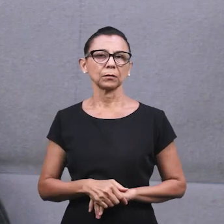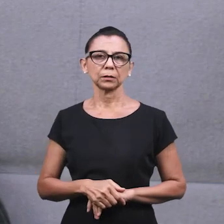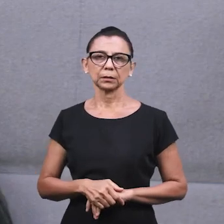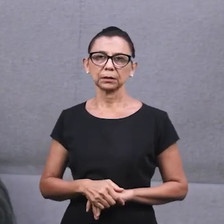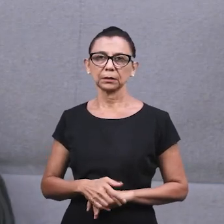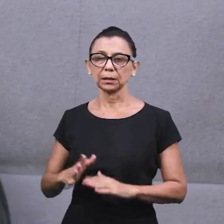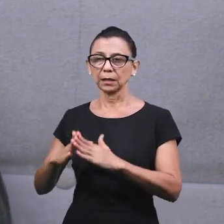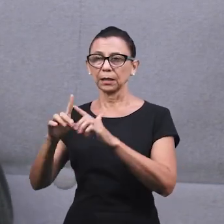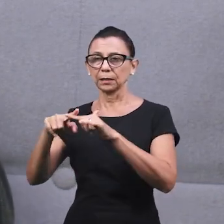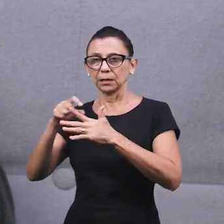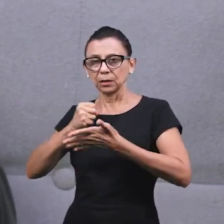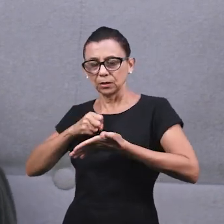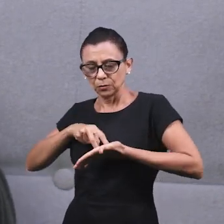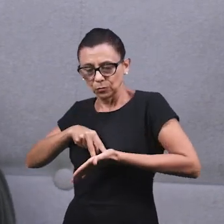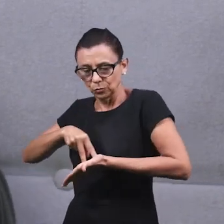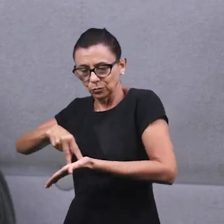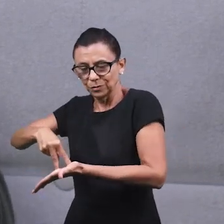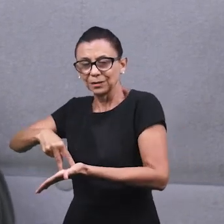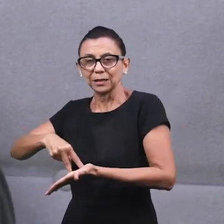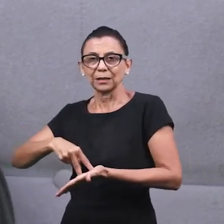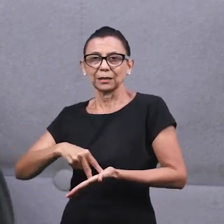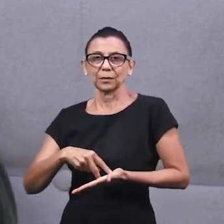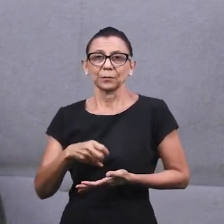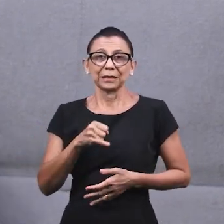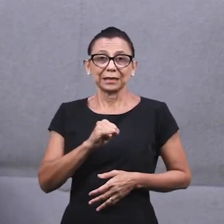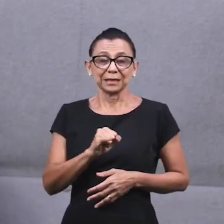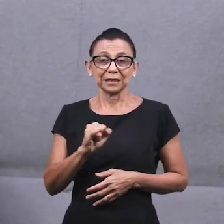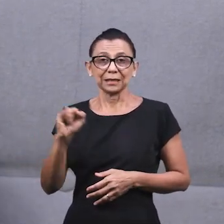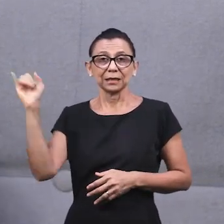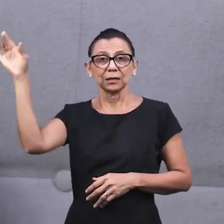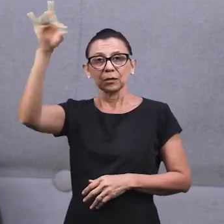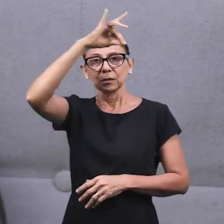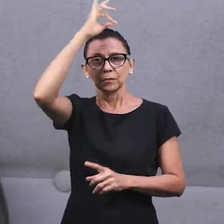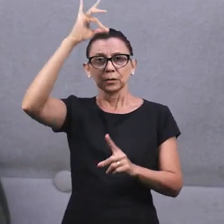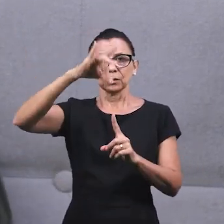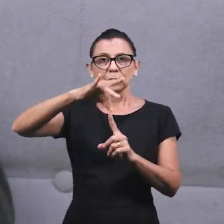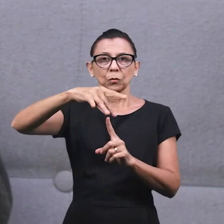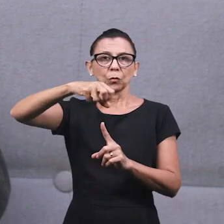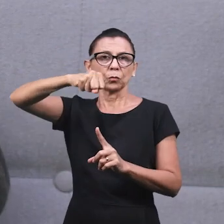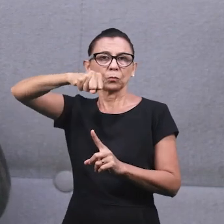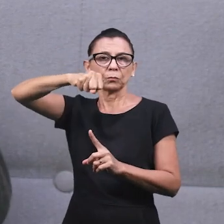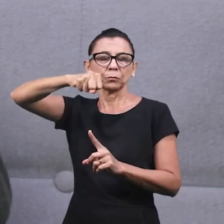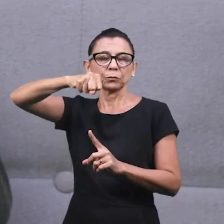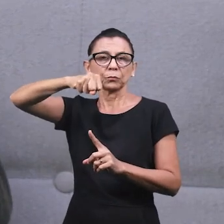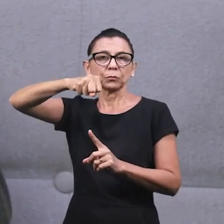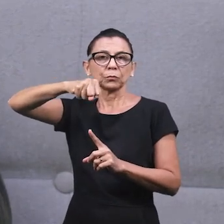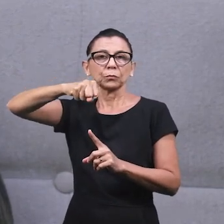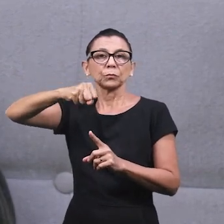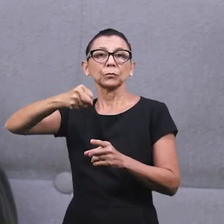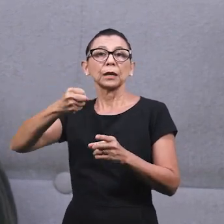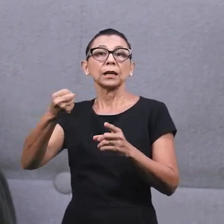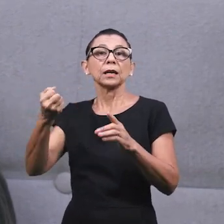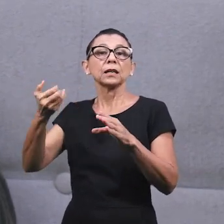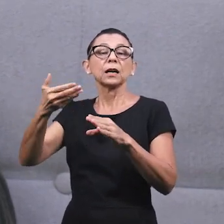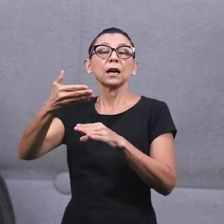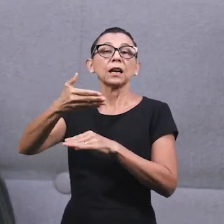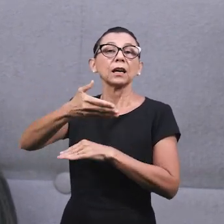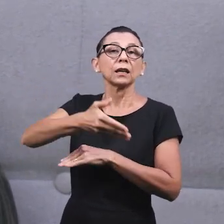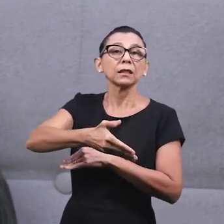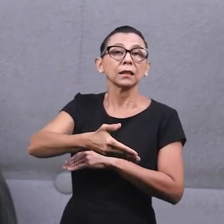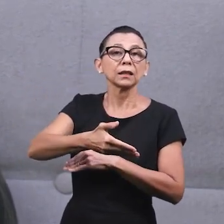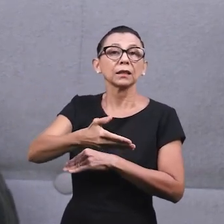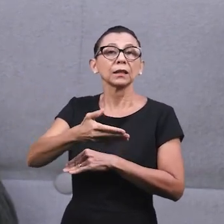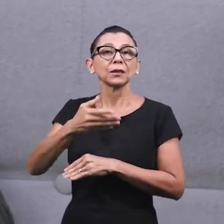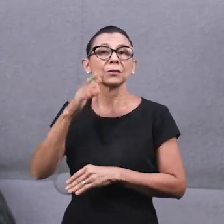l'élément fondamental qui a soutenu l'Église pendant toutes ces années et la maintient jusqu'à aujourd'hui. Parce que sans le Saint-Esprit, qu'est-ce qui s'est